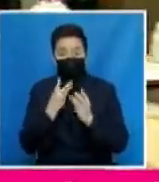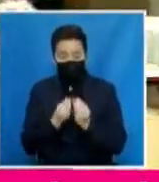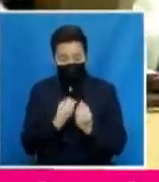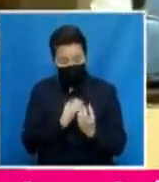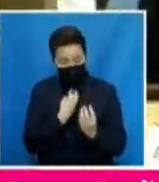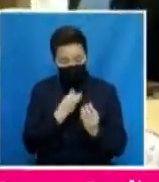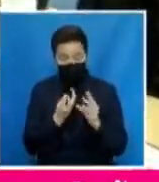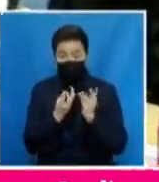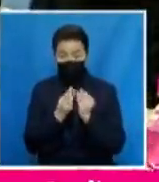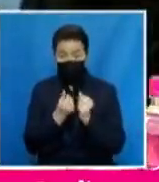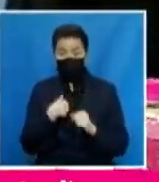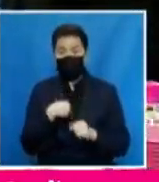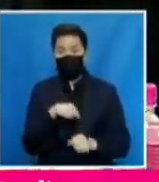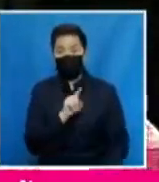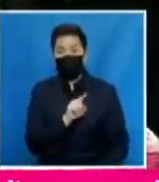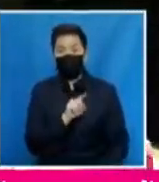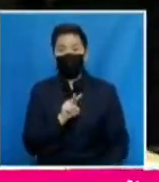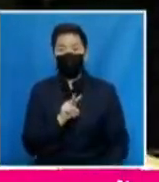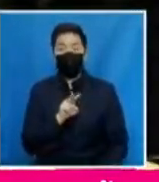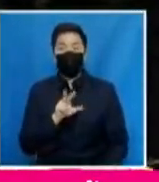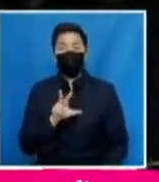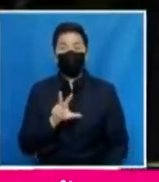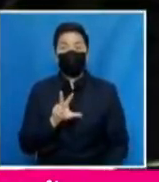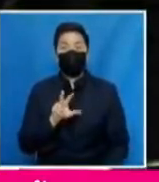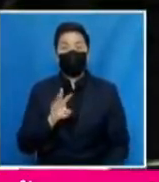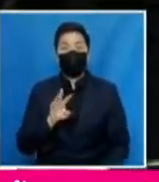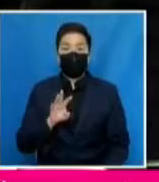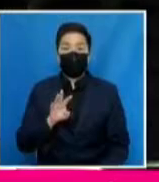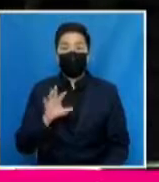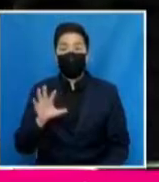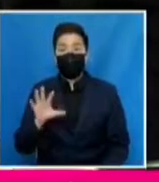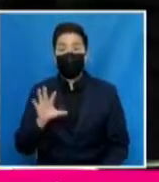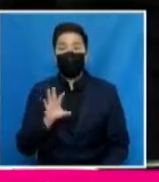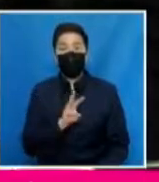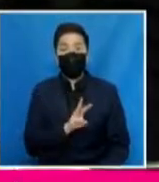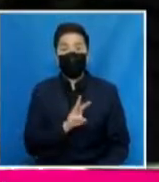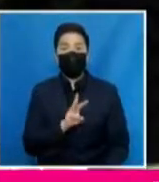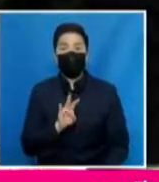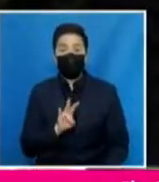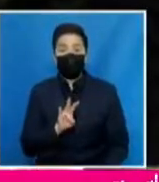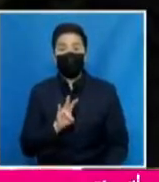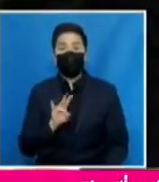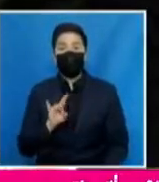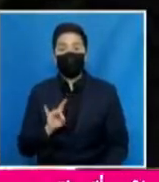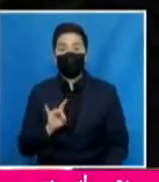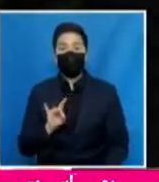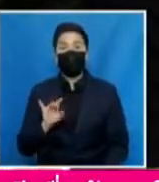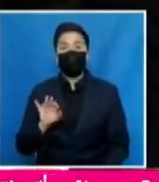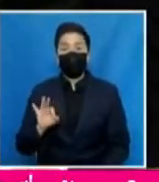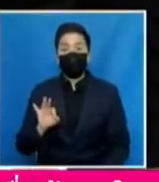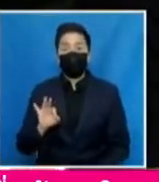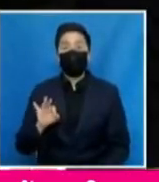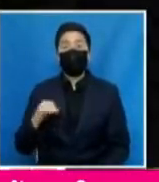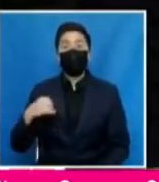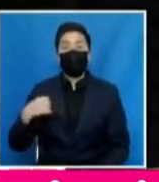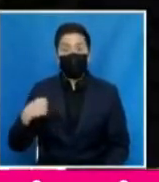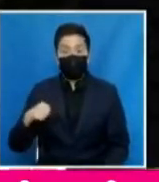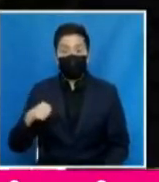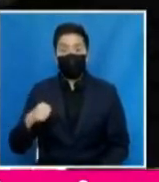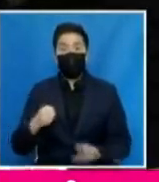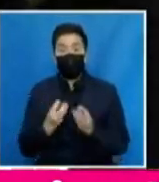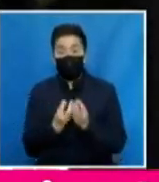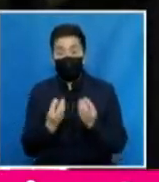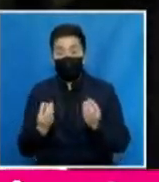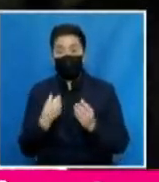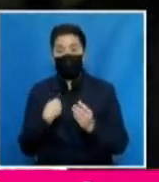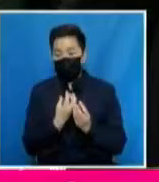ายเลข1 2 3 4 5 6 7 8 9 10